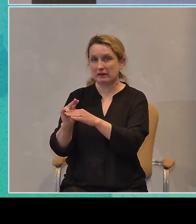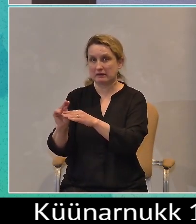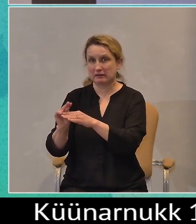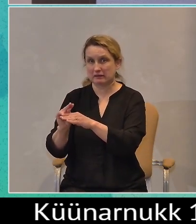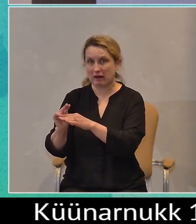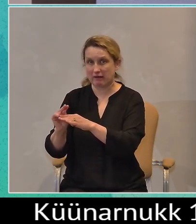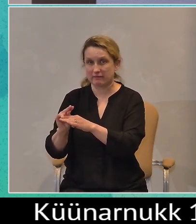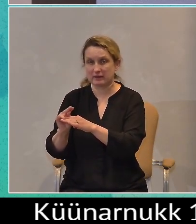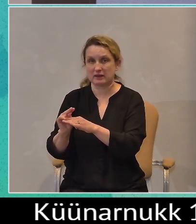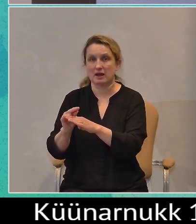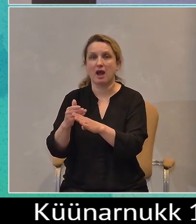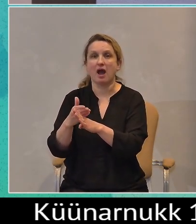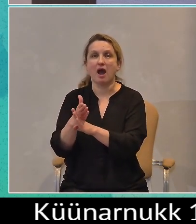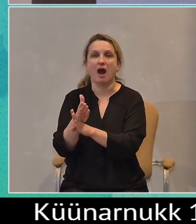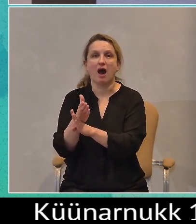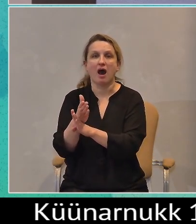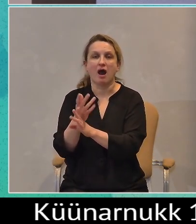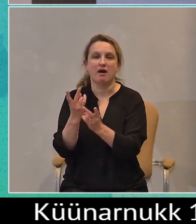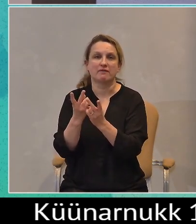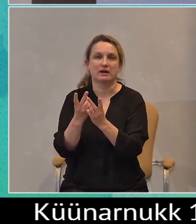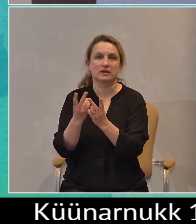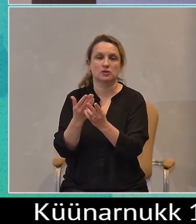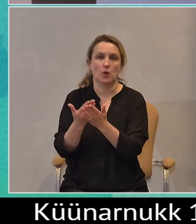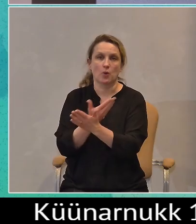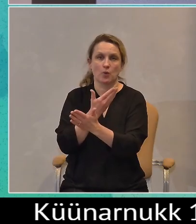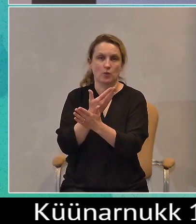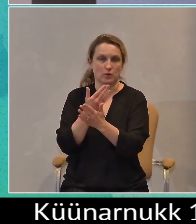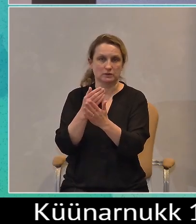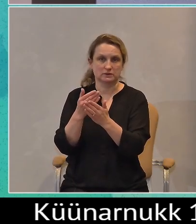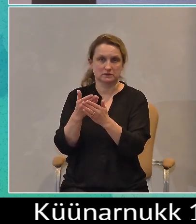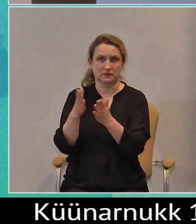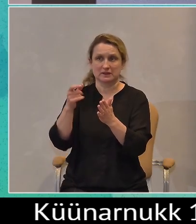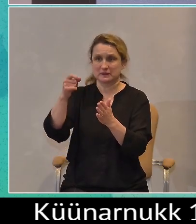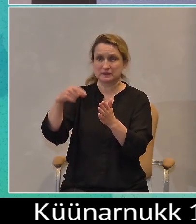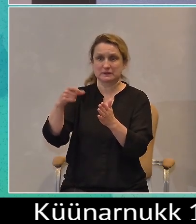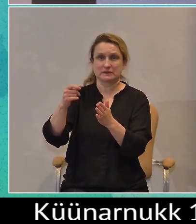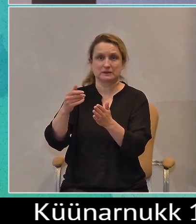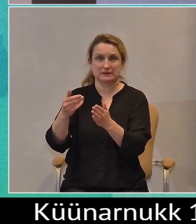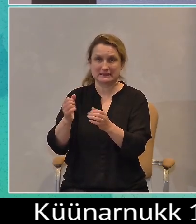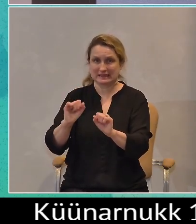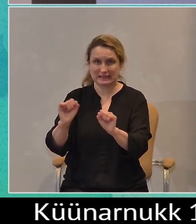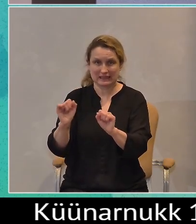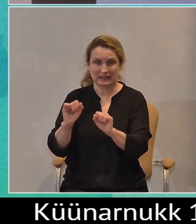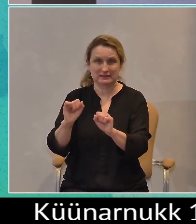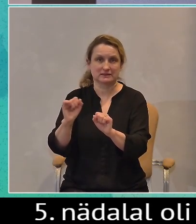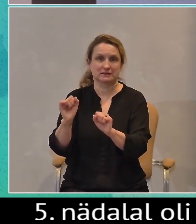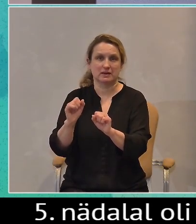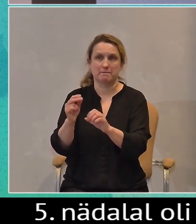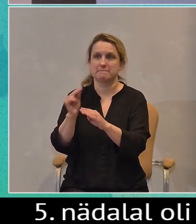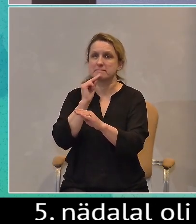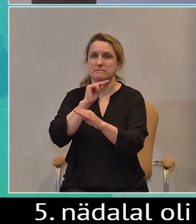jällegi haava sellise uue avanemise tõttu sai kiiresti 1 tilga uuesti manustatud ja paranemine oli väga